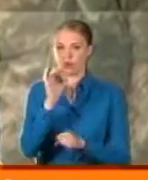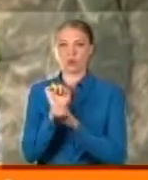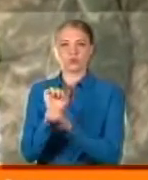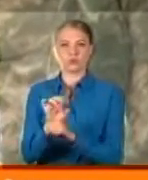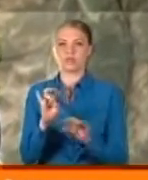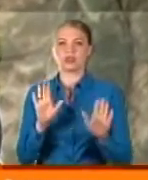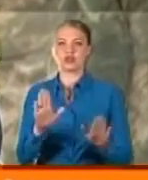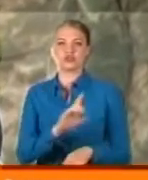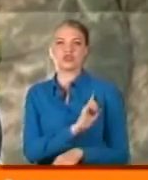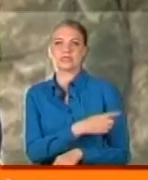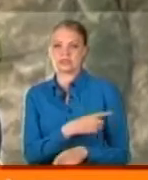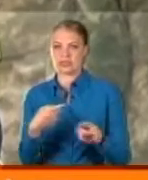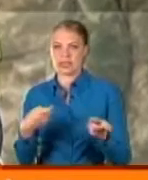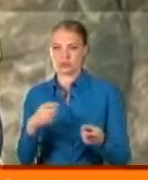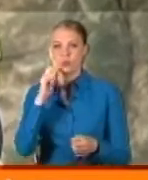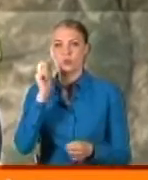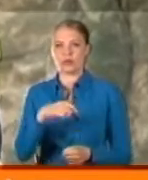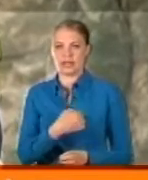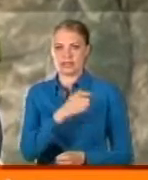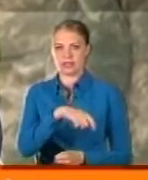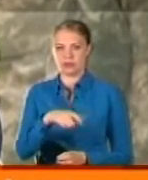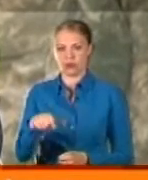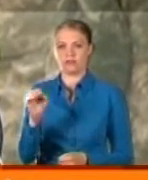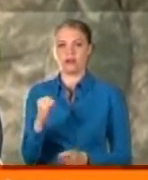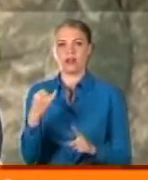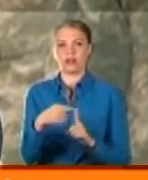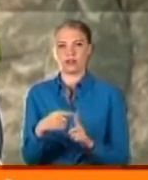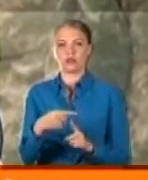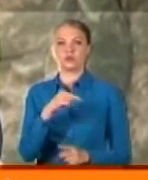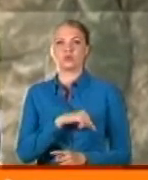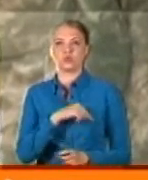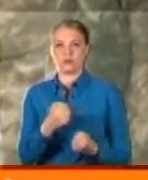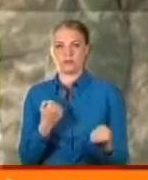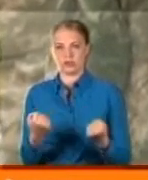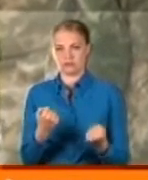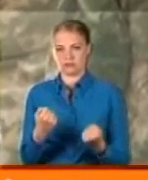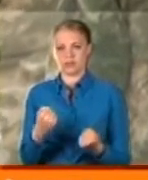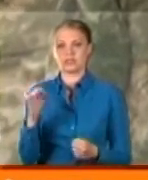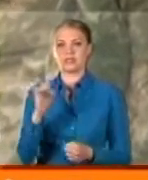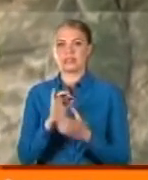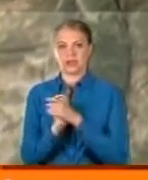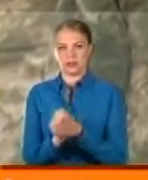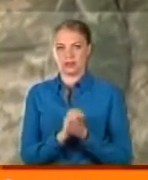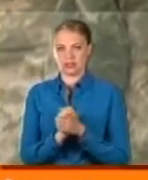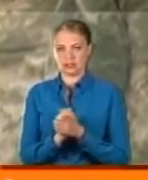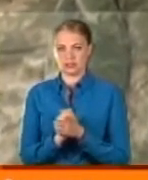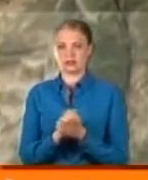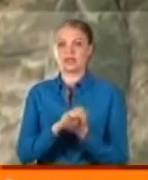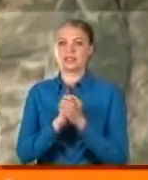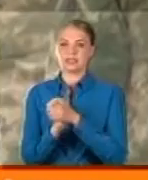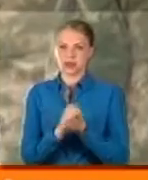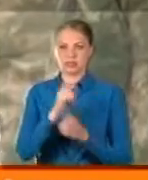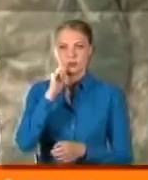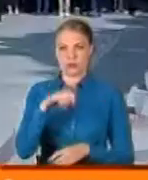зупиняє не лише сила зброї українських воїнів, але й духовна міць і єдність.